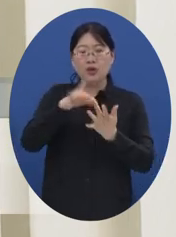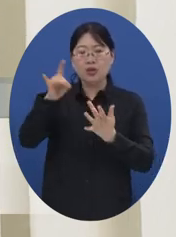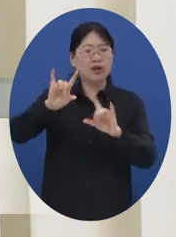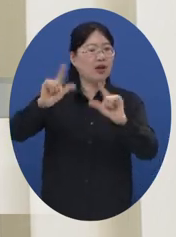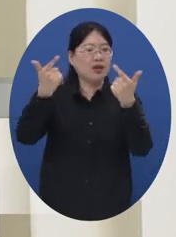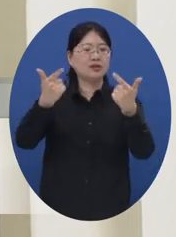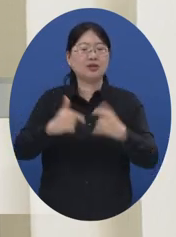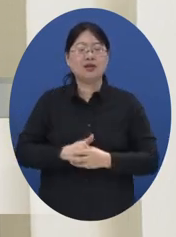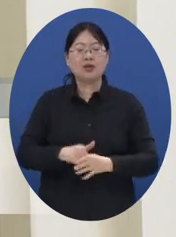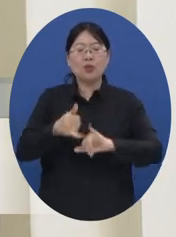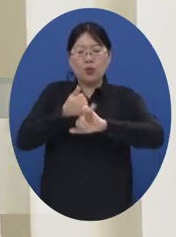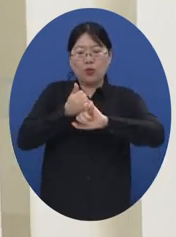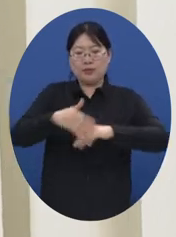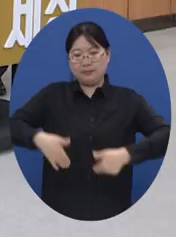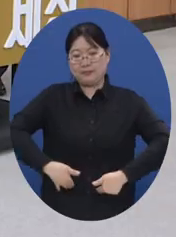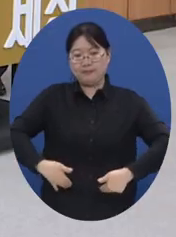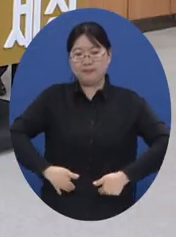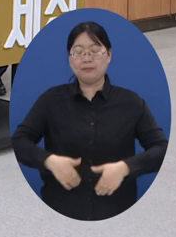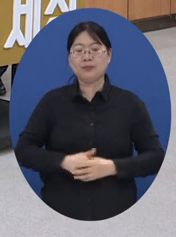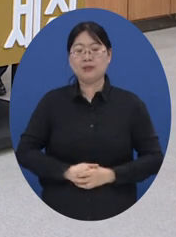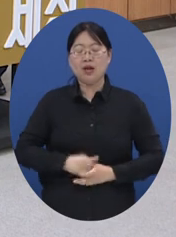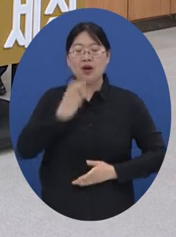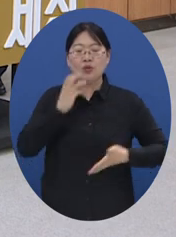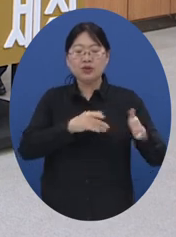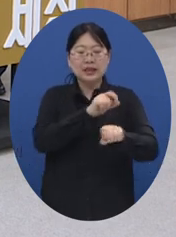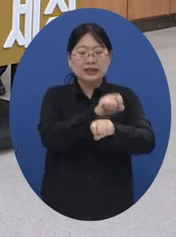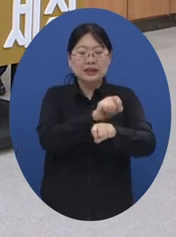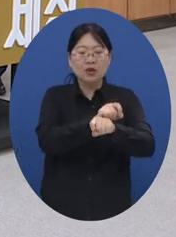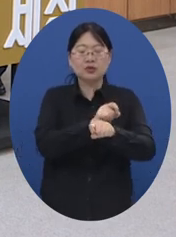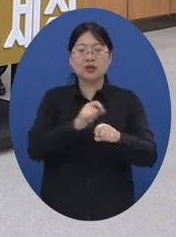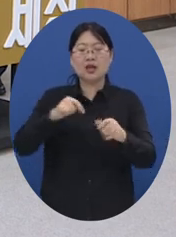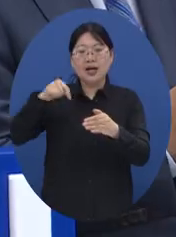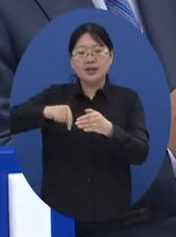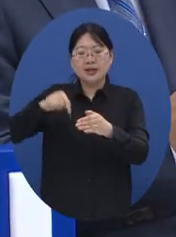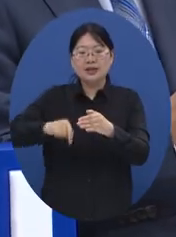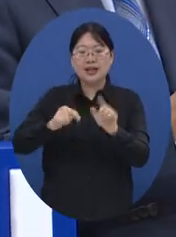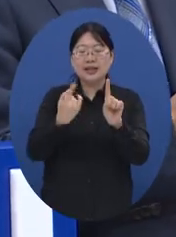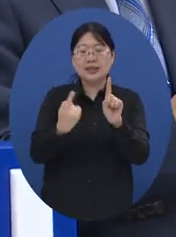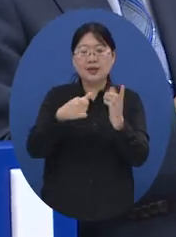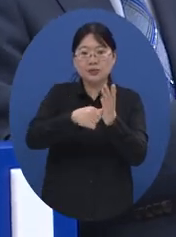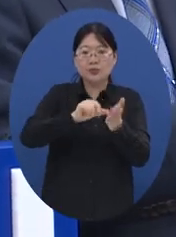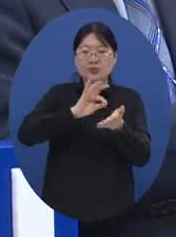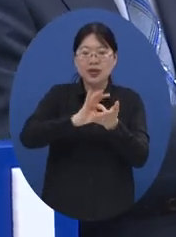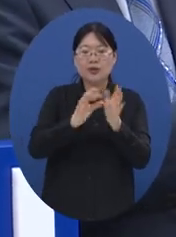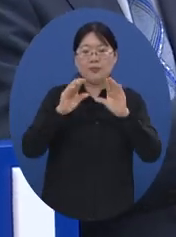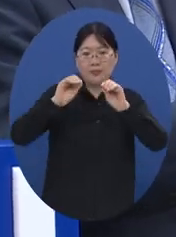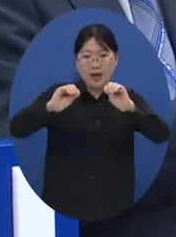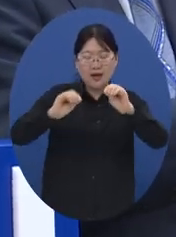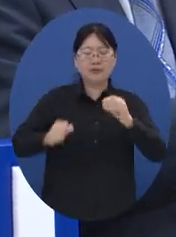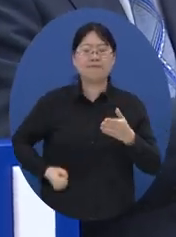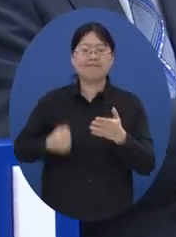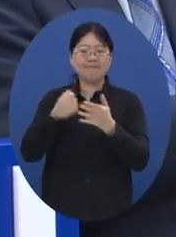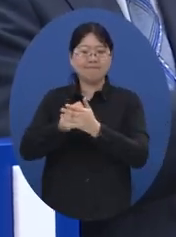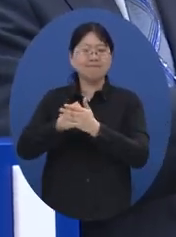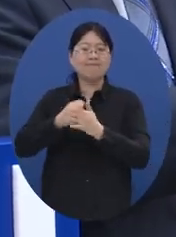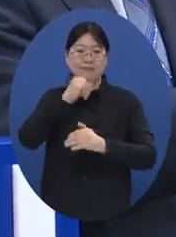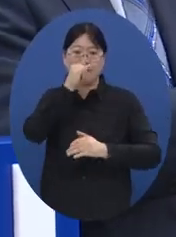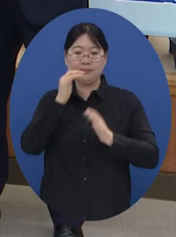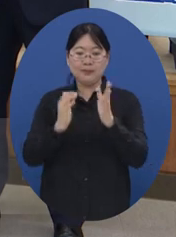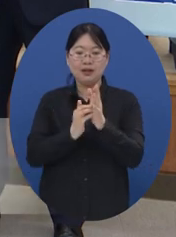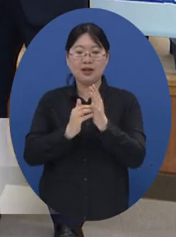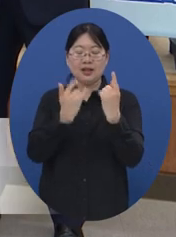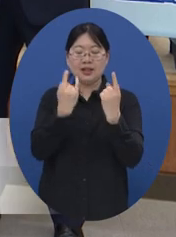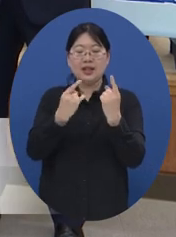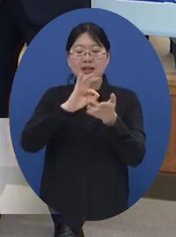선택이 아니고 에 필수 입니다 경우도 직원은 관내에서 일회용품 사용을 일절 하지 않는다는 내용의 거리가 이루어졌습니다